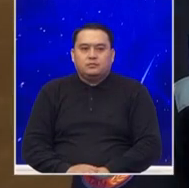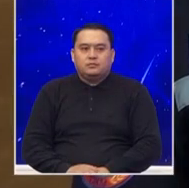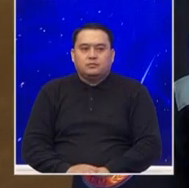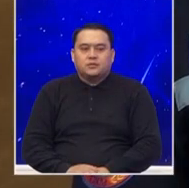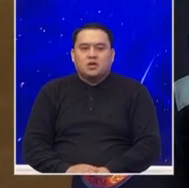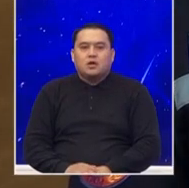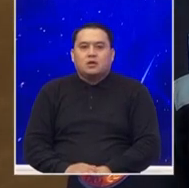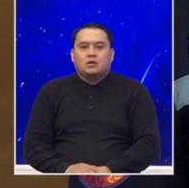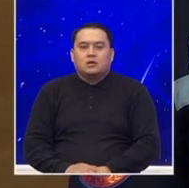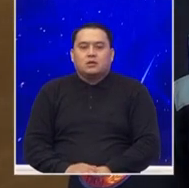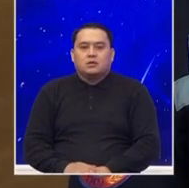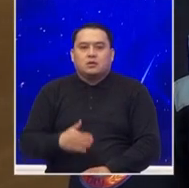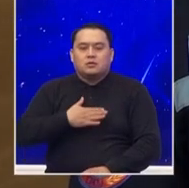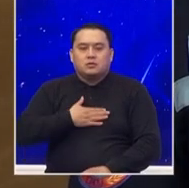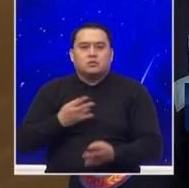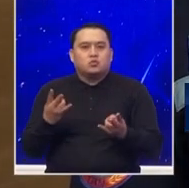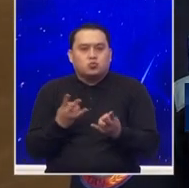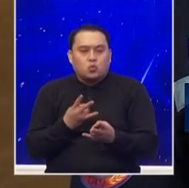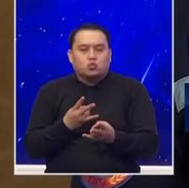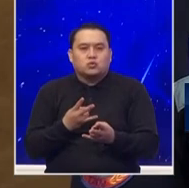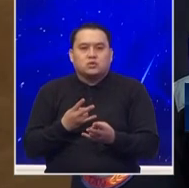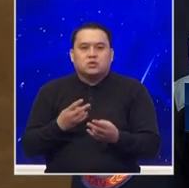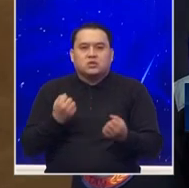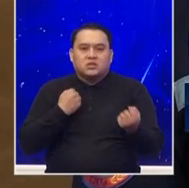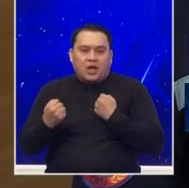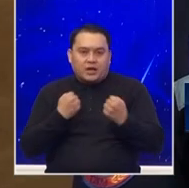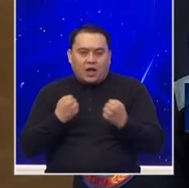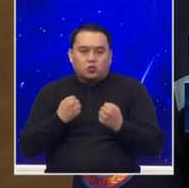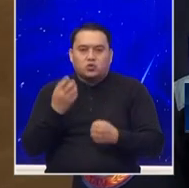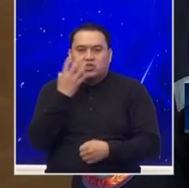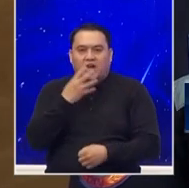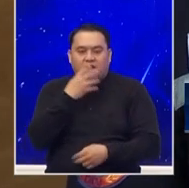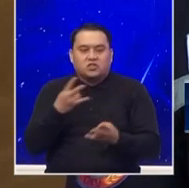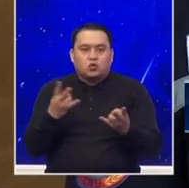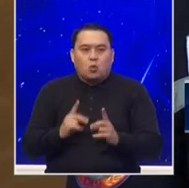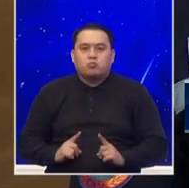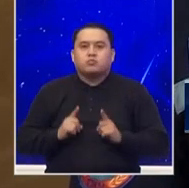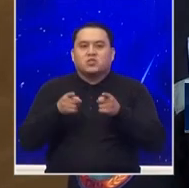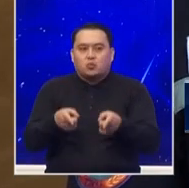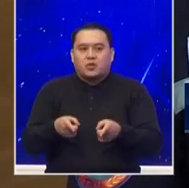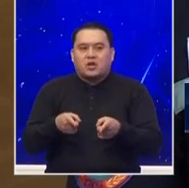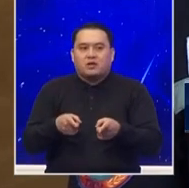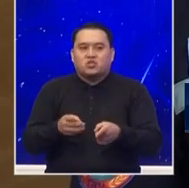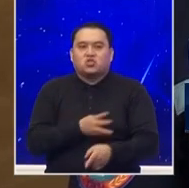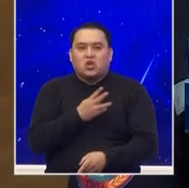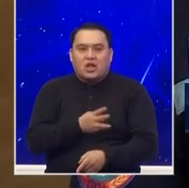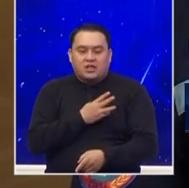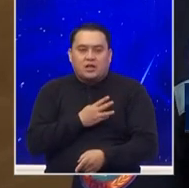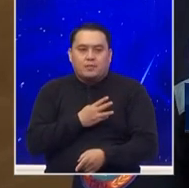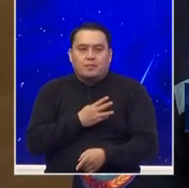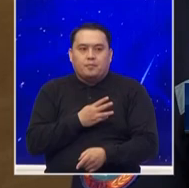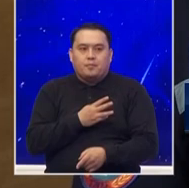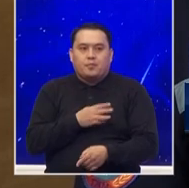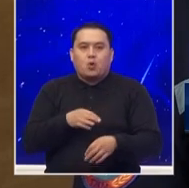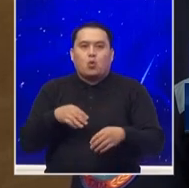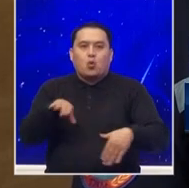Нужно разогреться, сделать небольшую зарядку либо разминку, после чего только можно будет, желательно